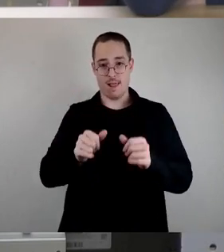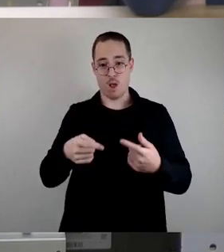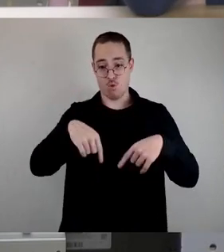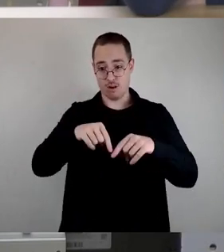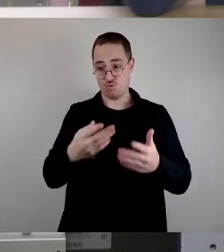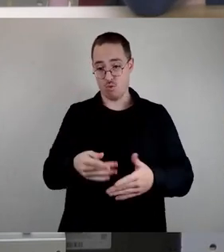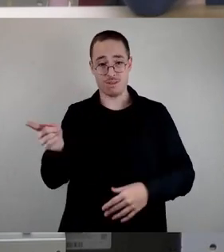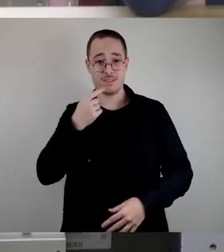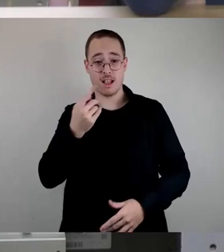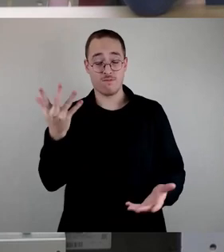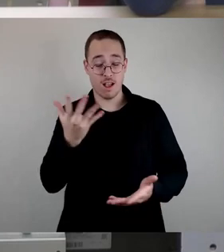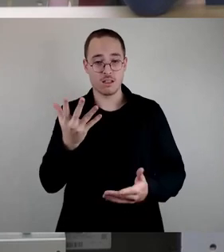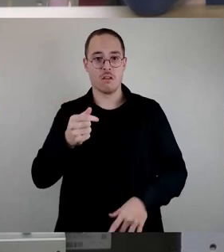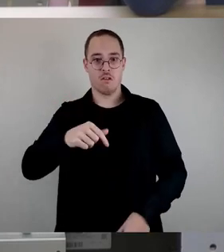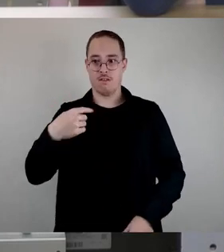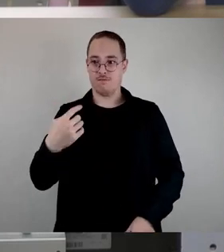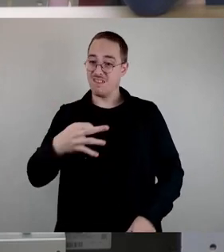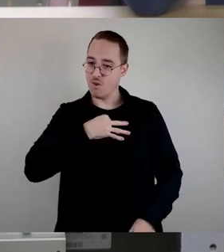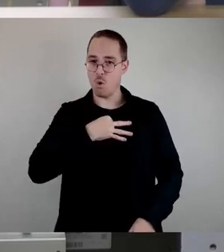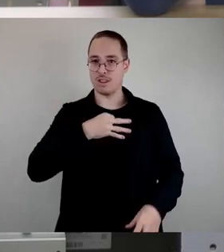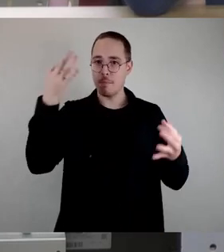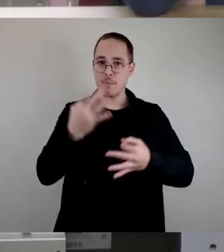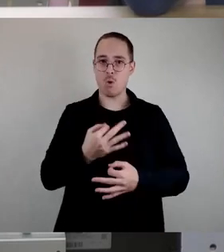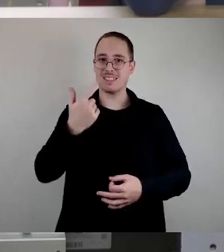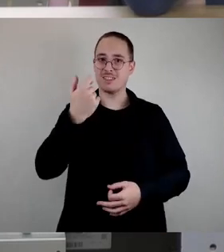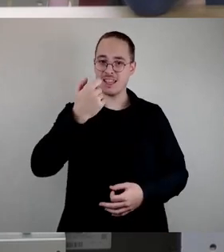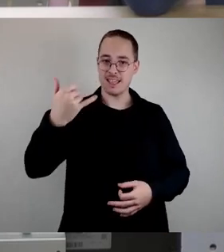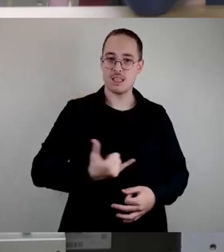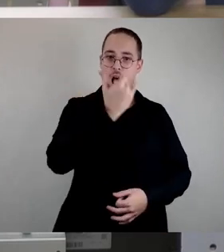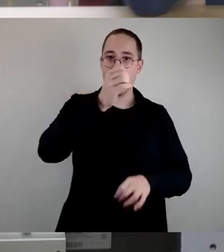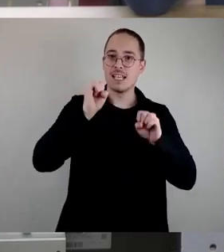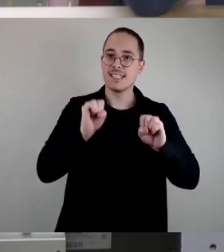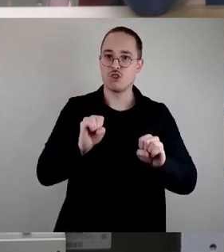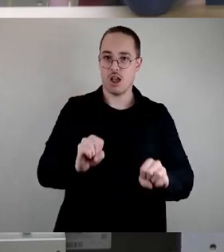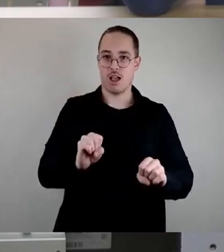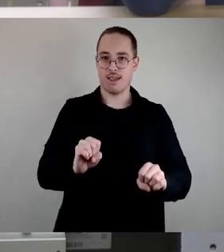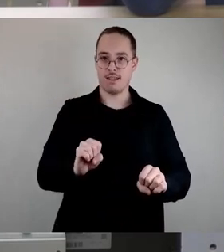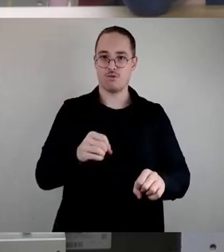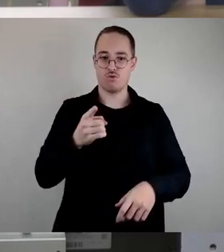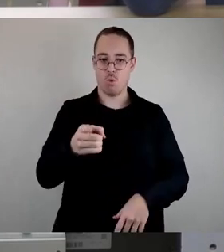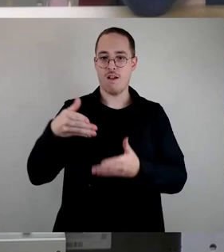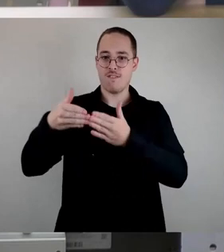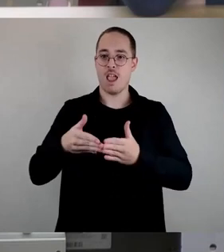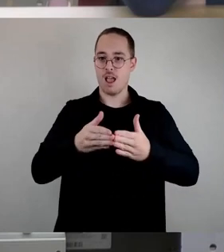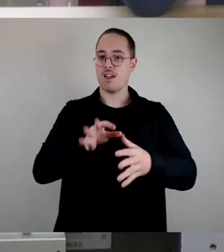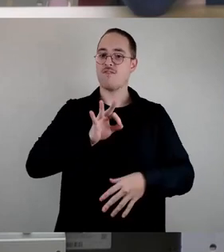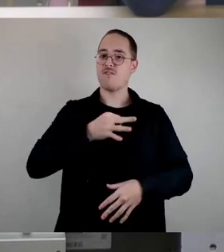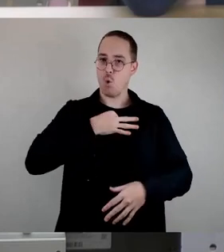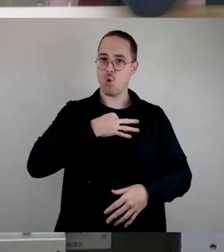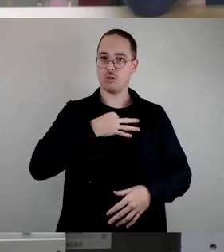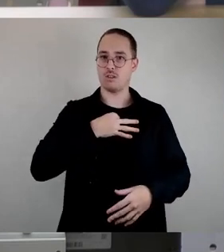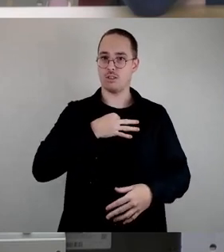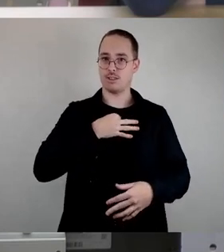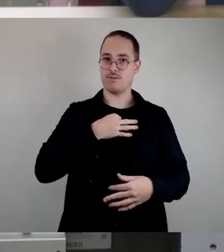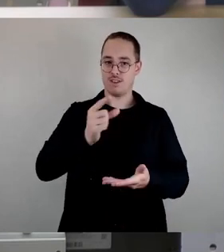vorgelegt wird, dass für 20 Jahre das Thema Fähre per Konzession uns finanziert wird mit 500.000 pro